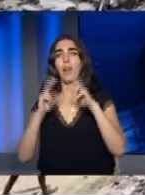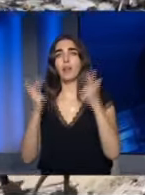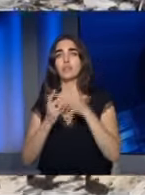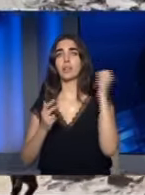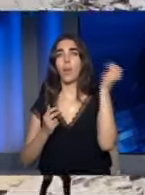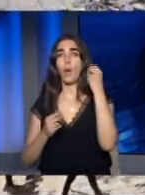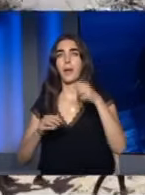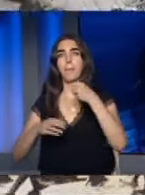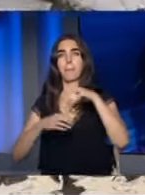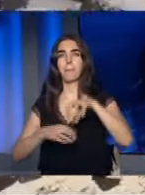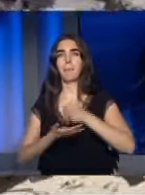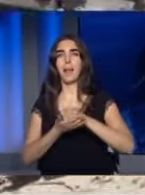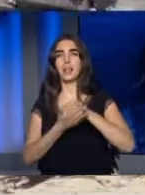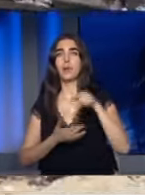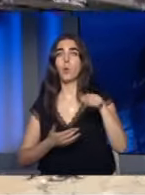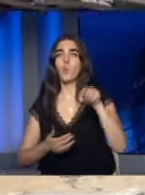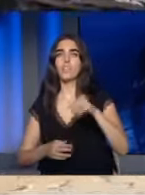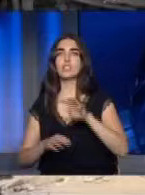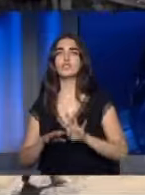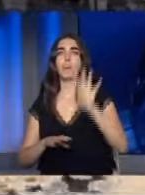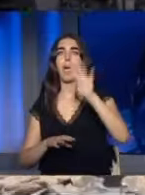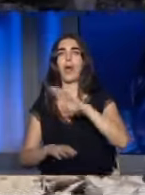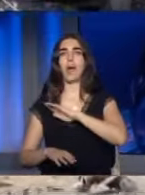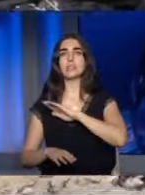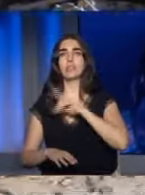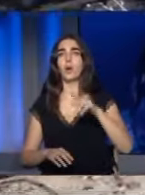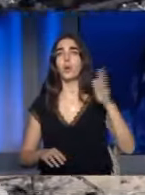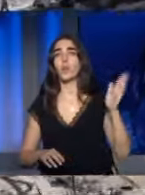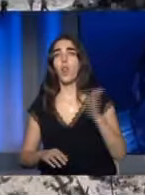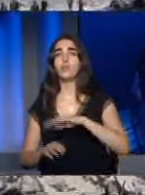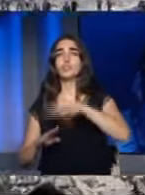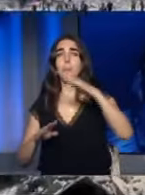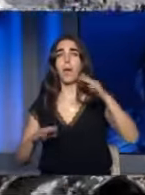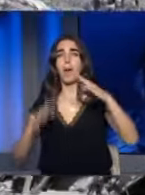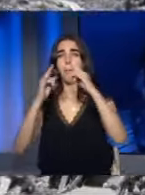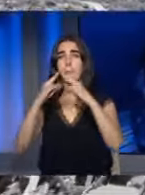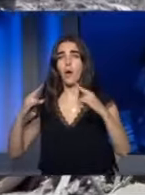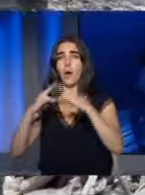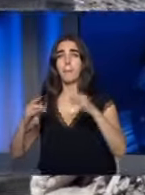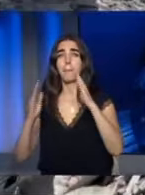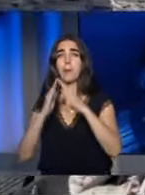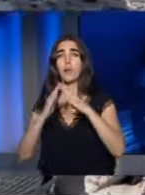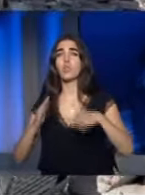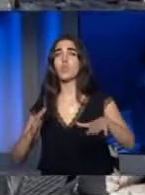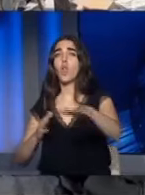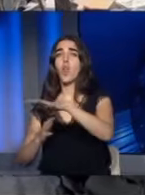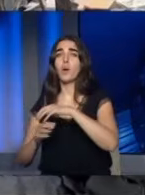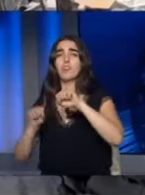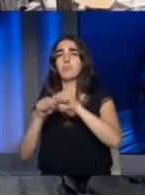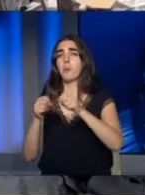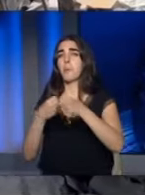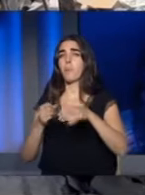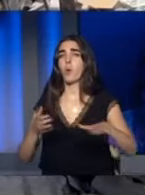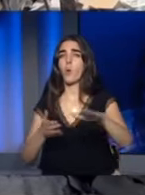طوارئ البلديات في شمال قطاع غزه كلا من جباليا ومخيمها وبيت لاهيا وبيت حنون مناطقه